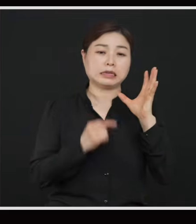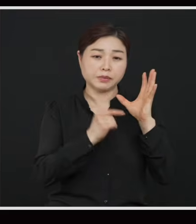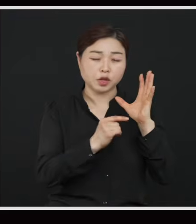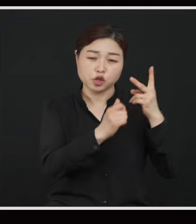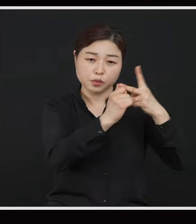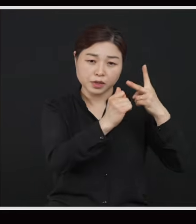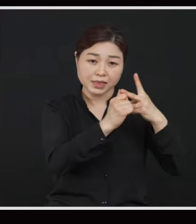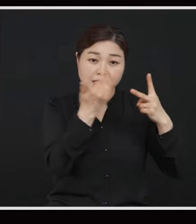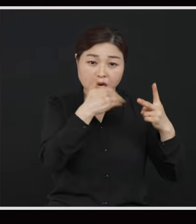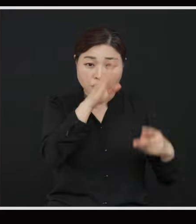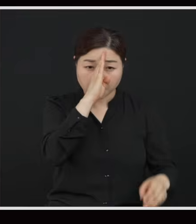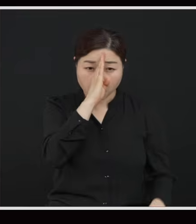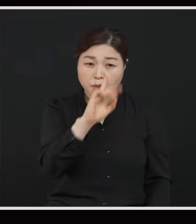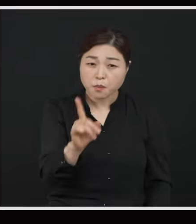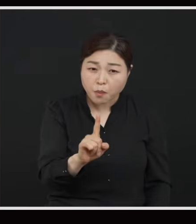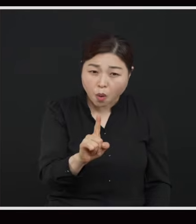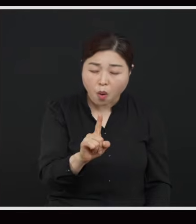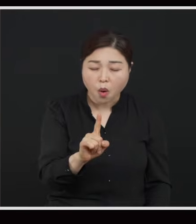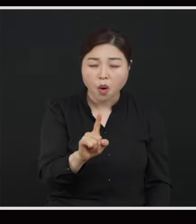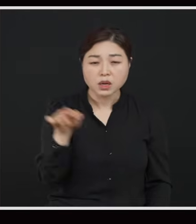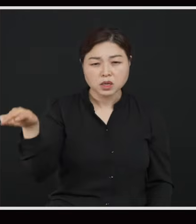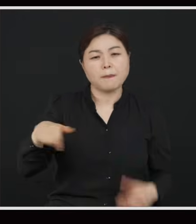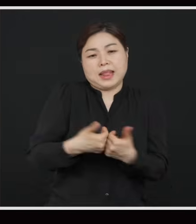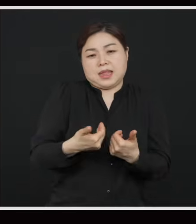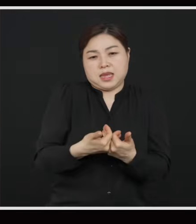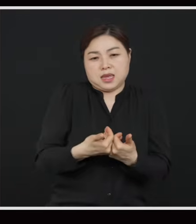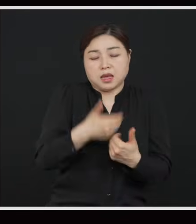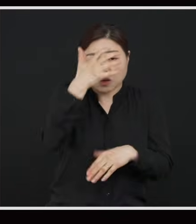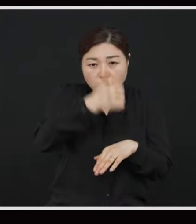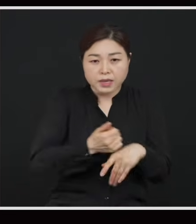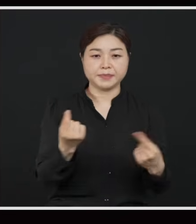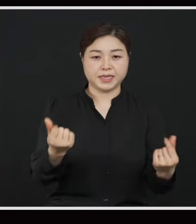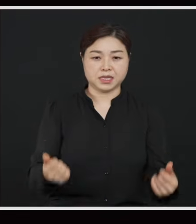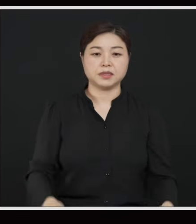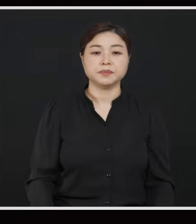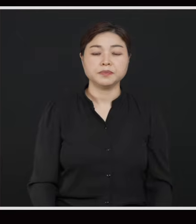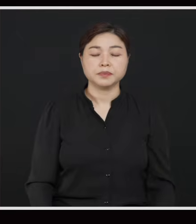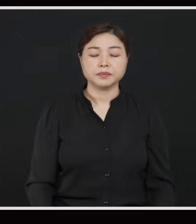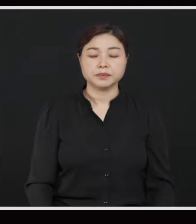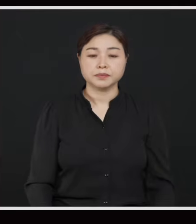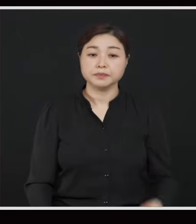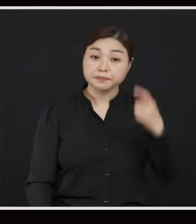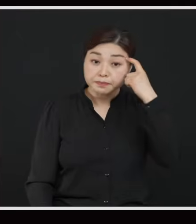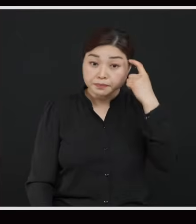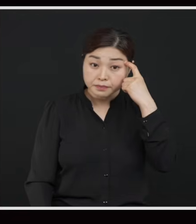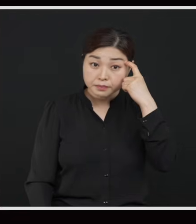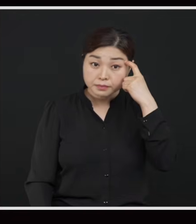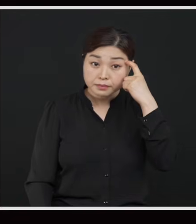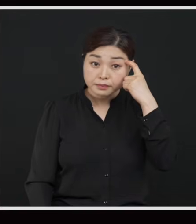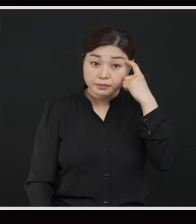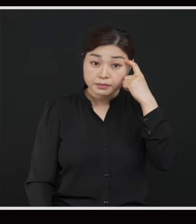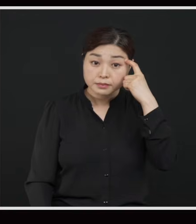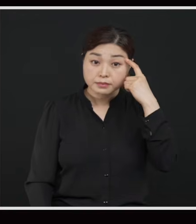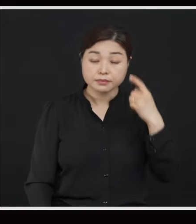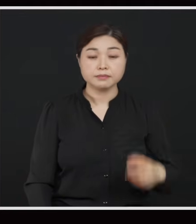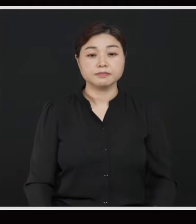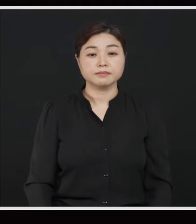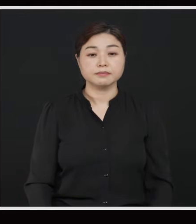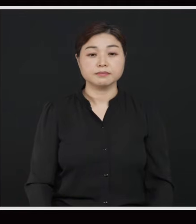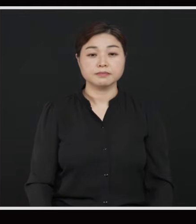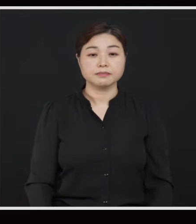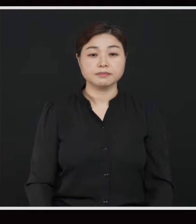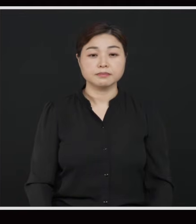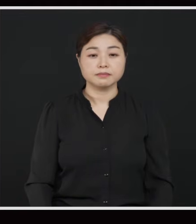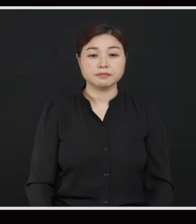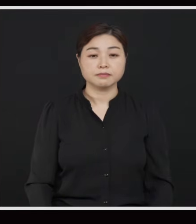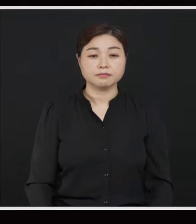들어서 생기는 제2당뇨병은 원인은 정반대인데 결과는 비슷해요. 왜요? 왜냐하면은, 자